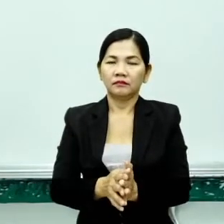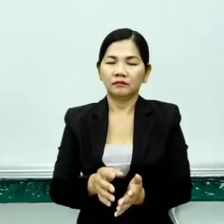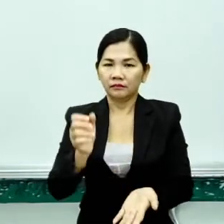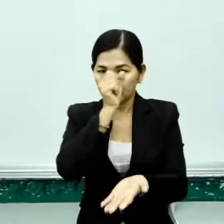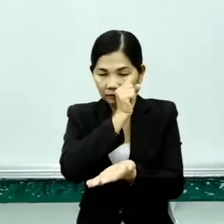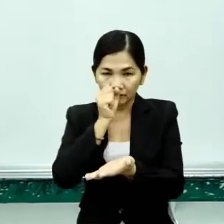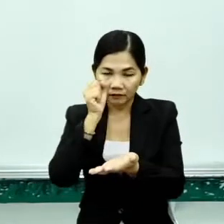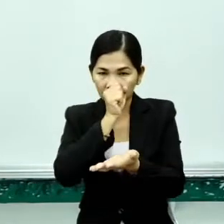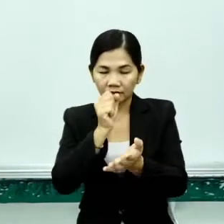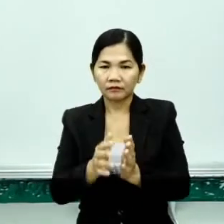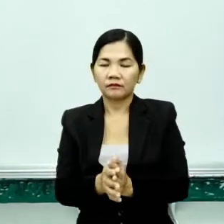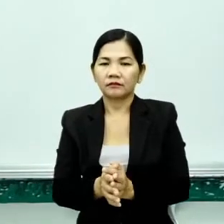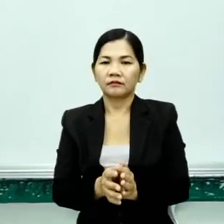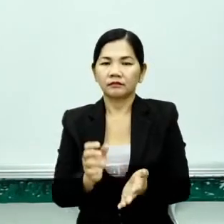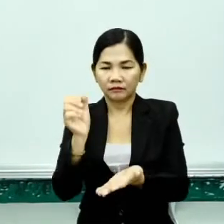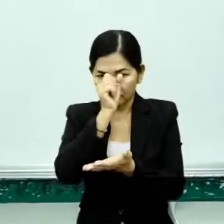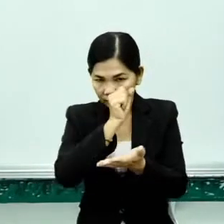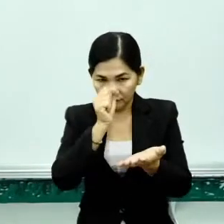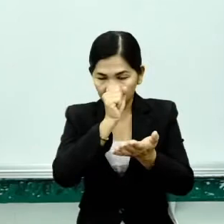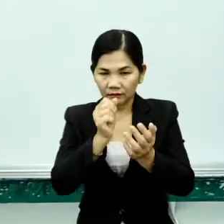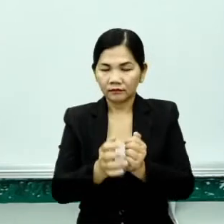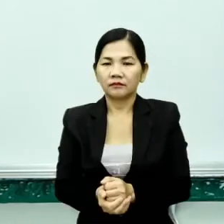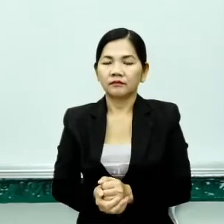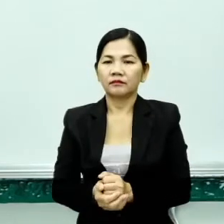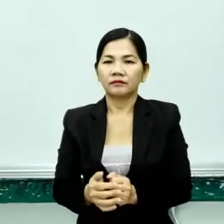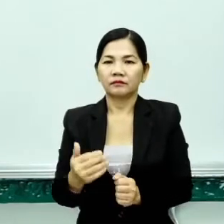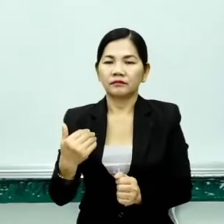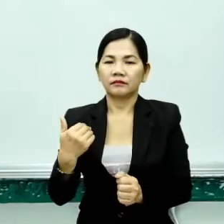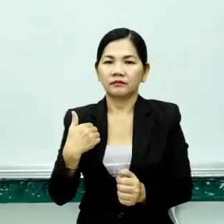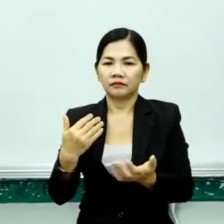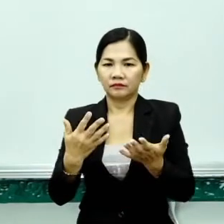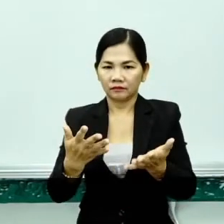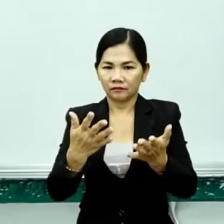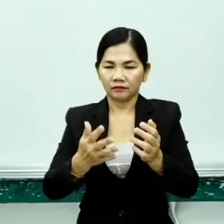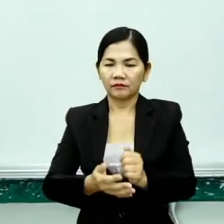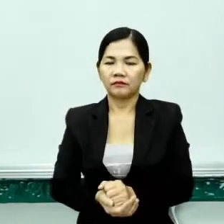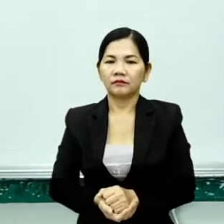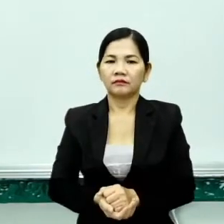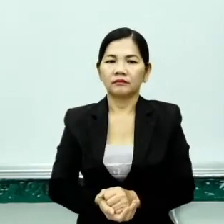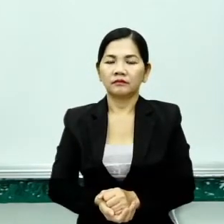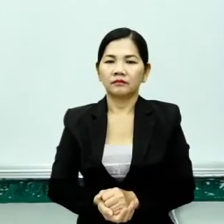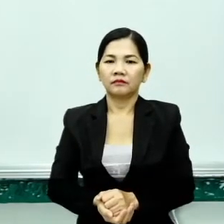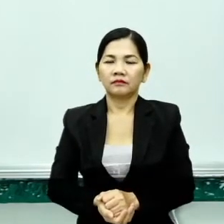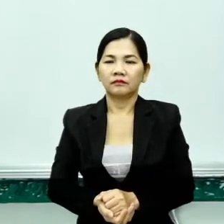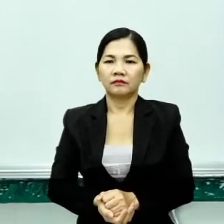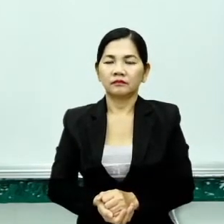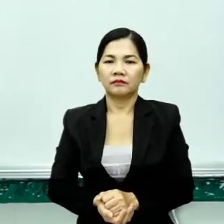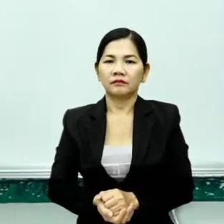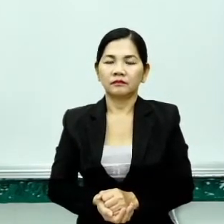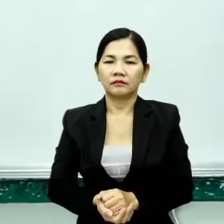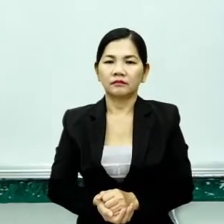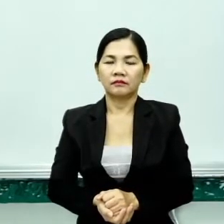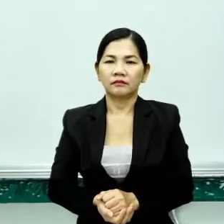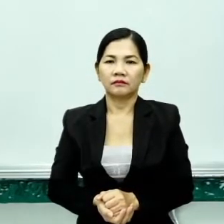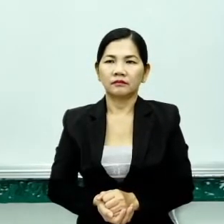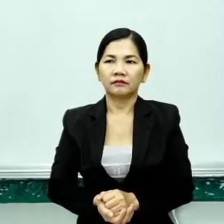chà chà cho rúm chén cho mùi nắng nè kêu ta lấy những rọ tặng ác nía